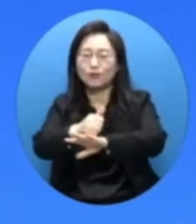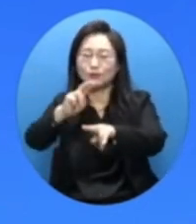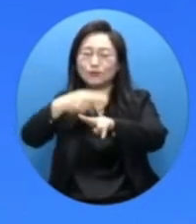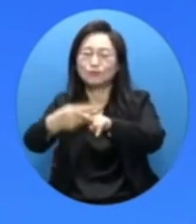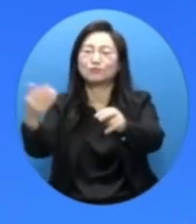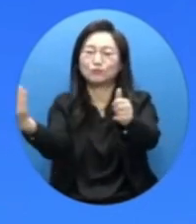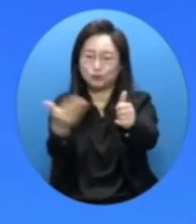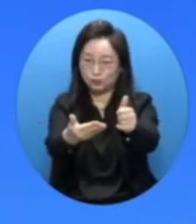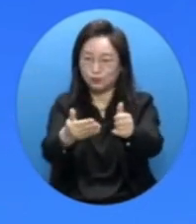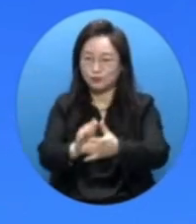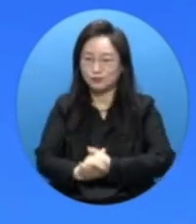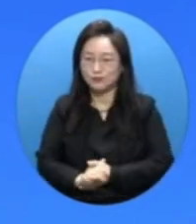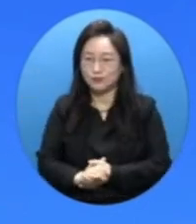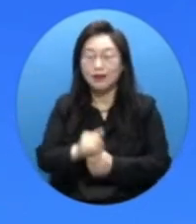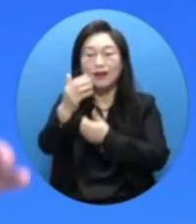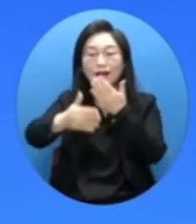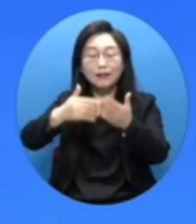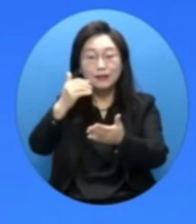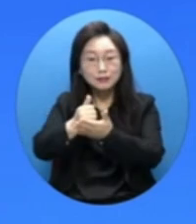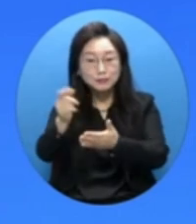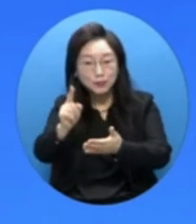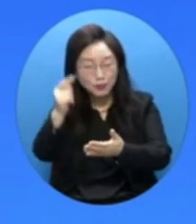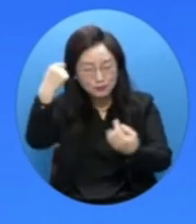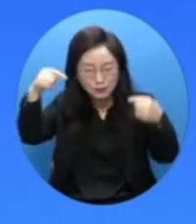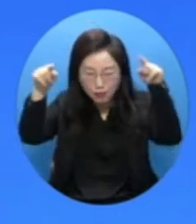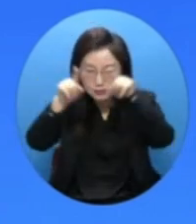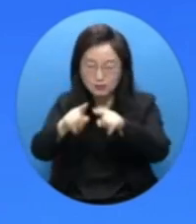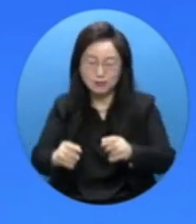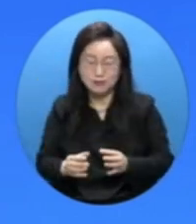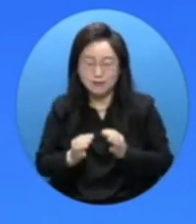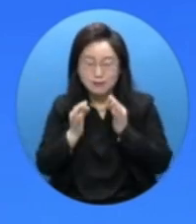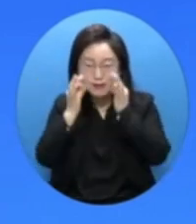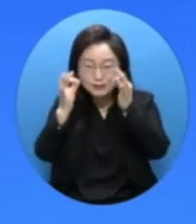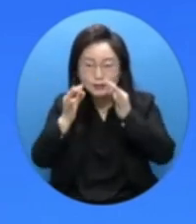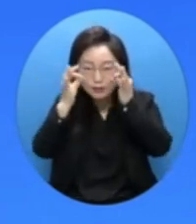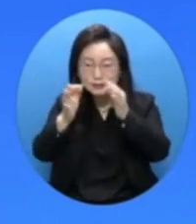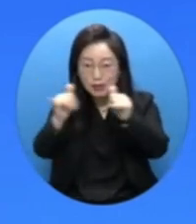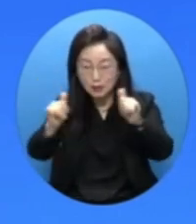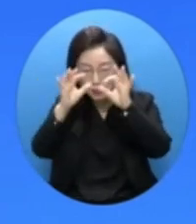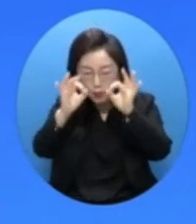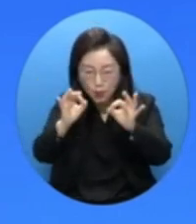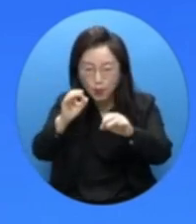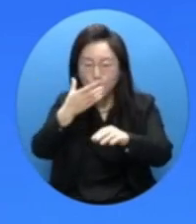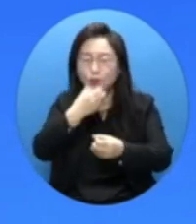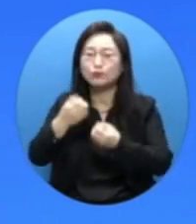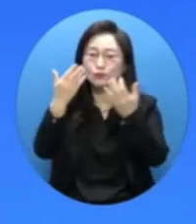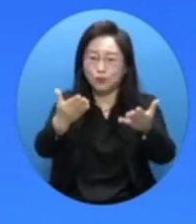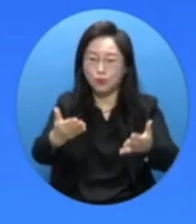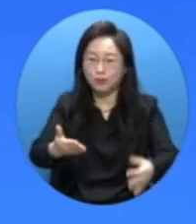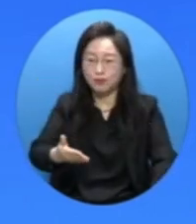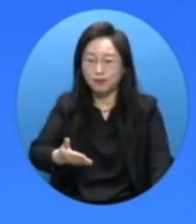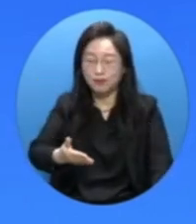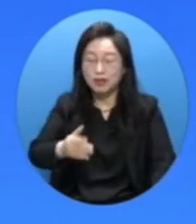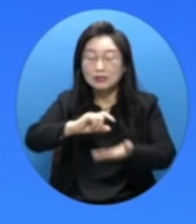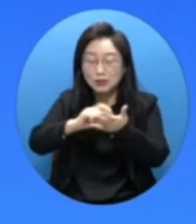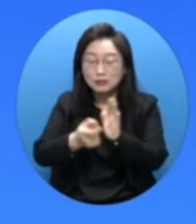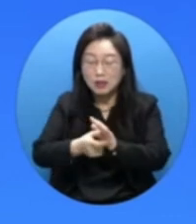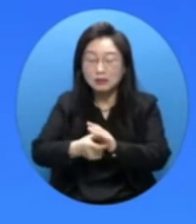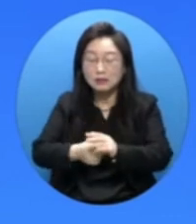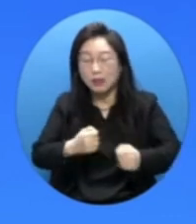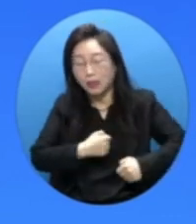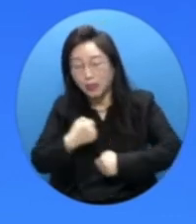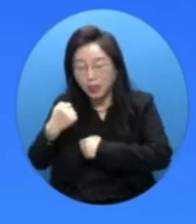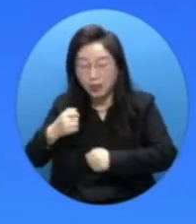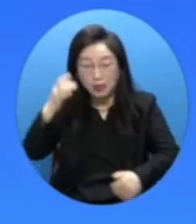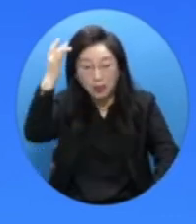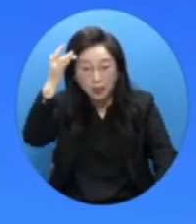주시는 것입니다 하나님 성실하고 최선을 다하는 그들에게 복을 내려주시지 적당히 괴로움을